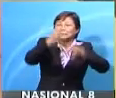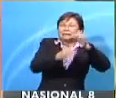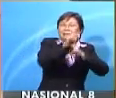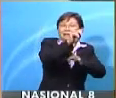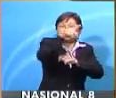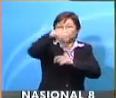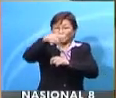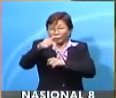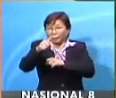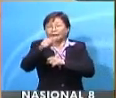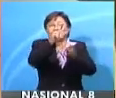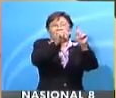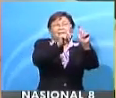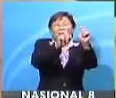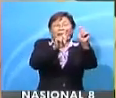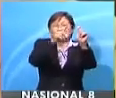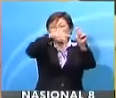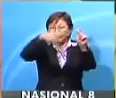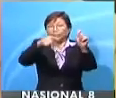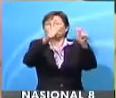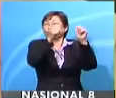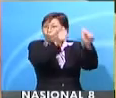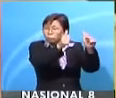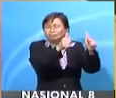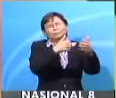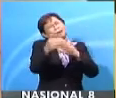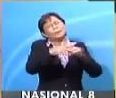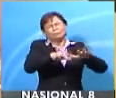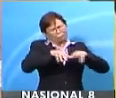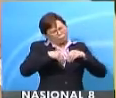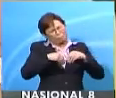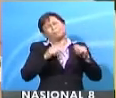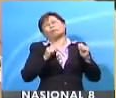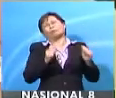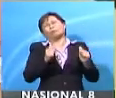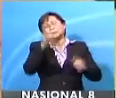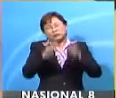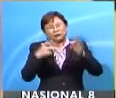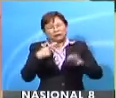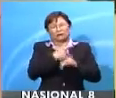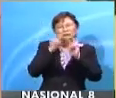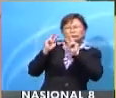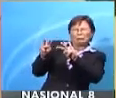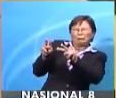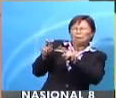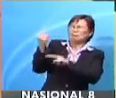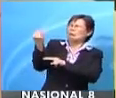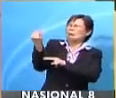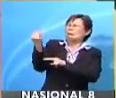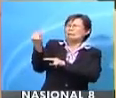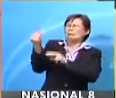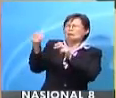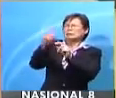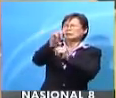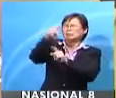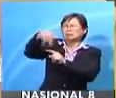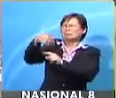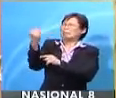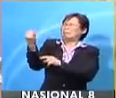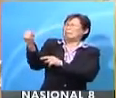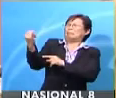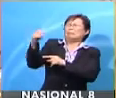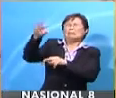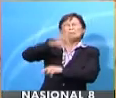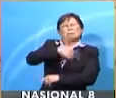lebih banyak memberi keuntungan, why not kita terima? Dan sekiranya kita tengok ianya membawa banyak kerugian, maka